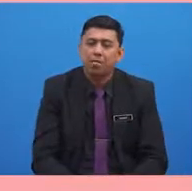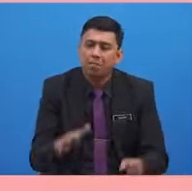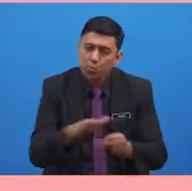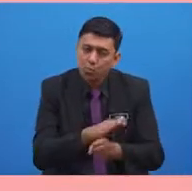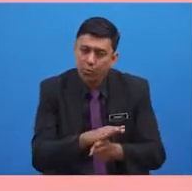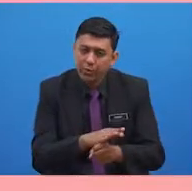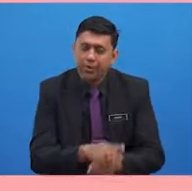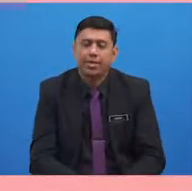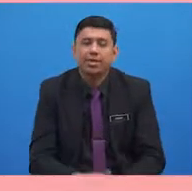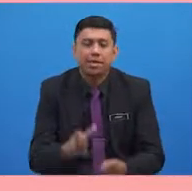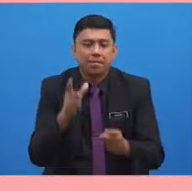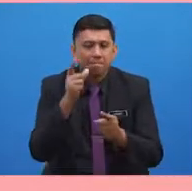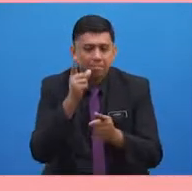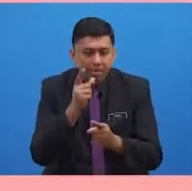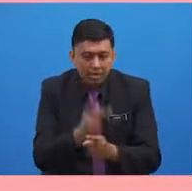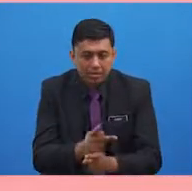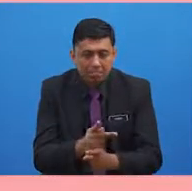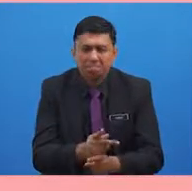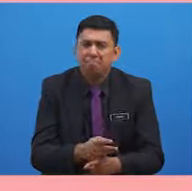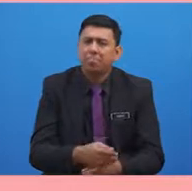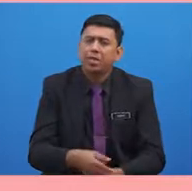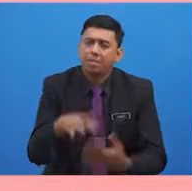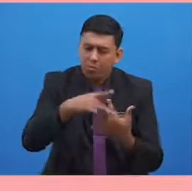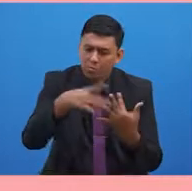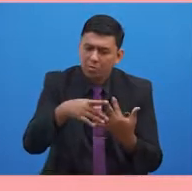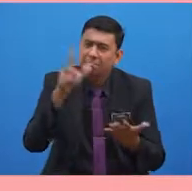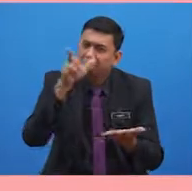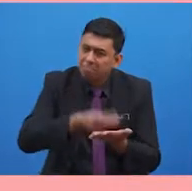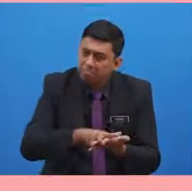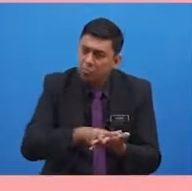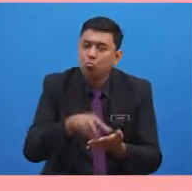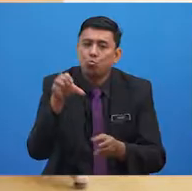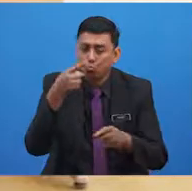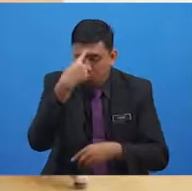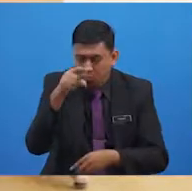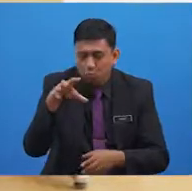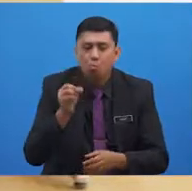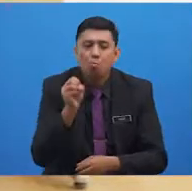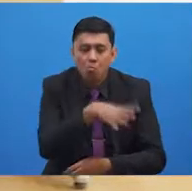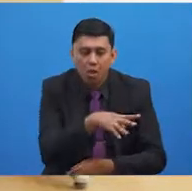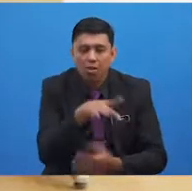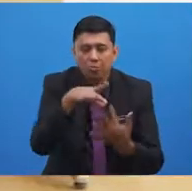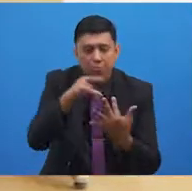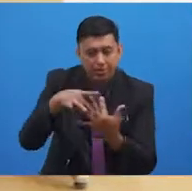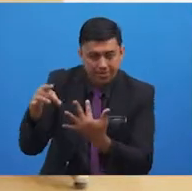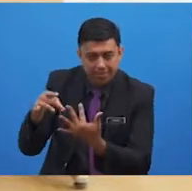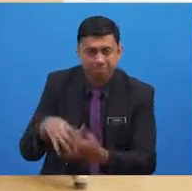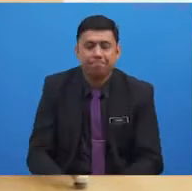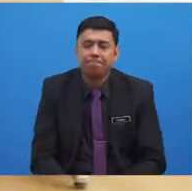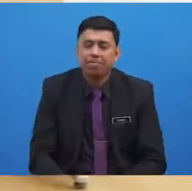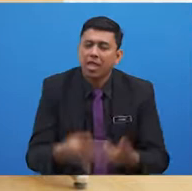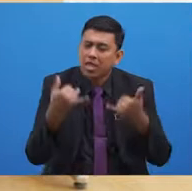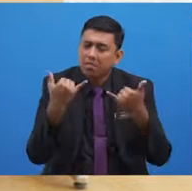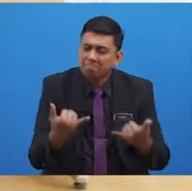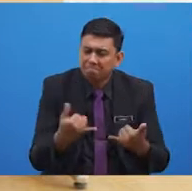kelayakan manakala pengundi yang sah sahaja yang layak membuang undi. Tahukah para pelajar